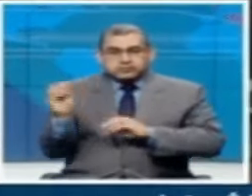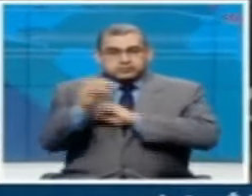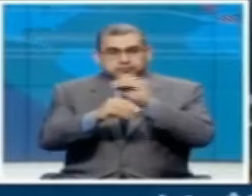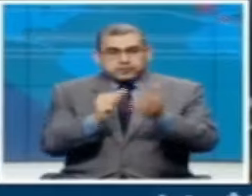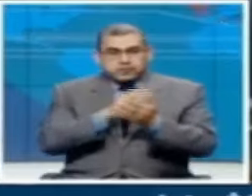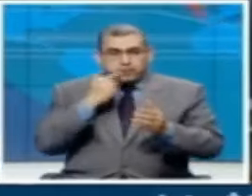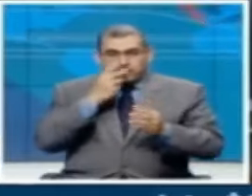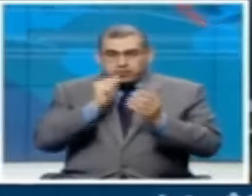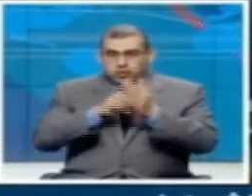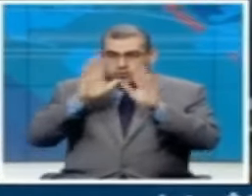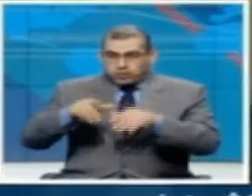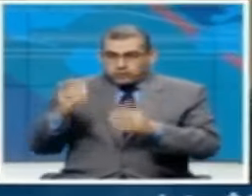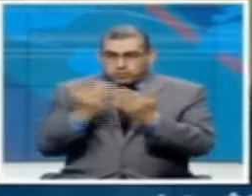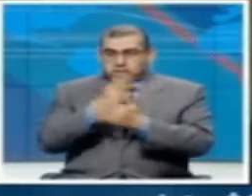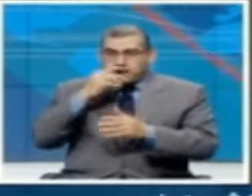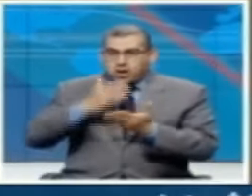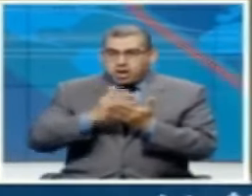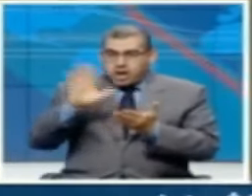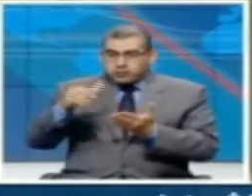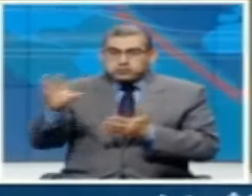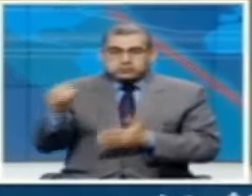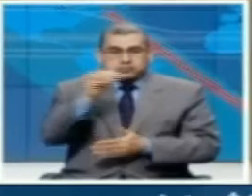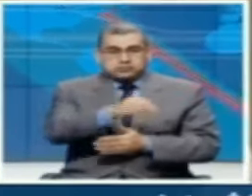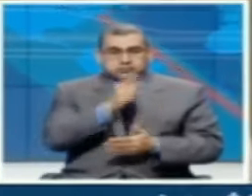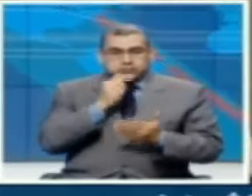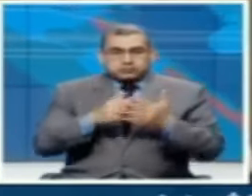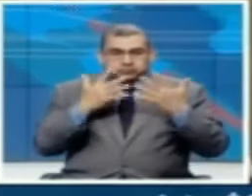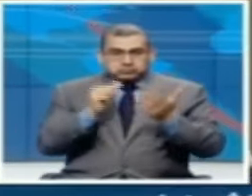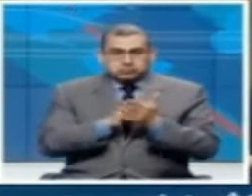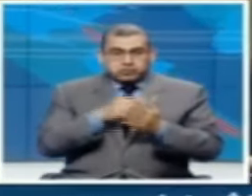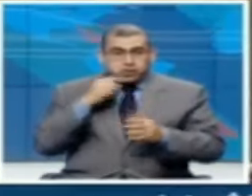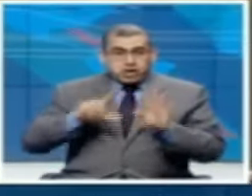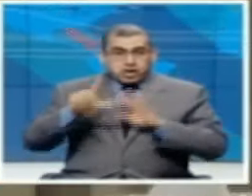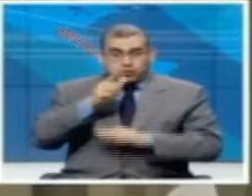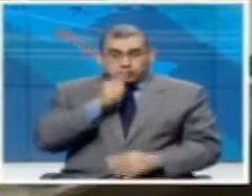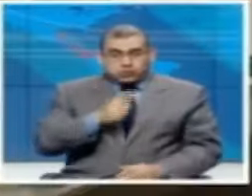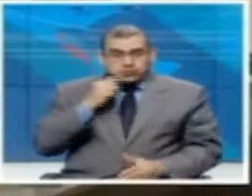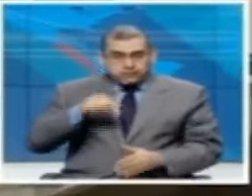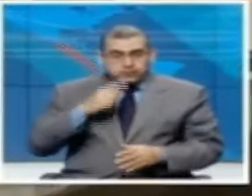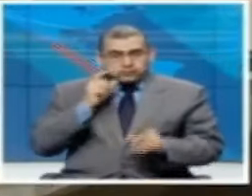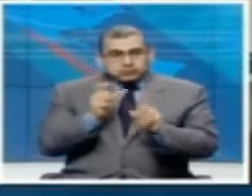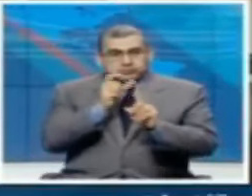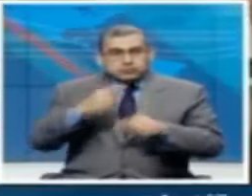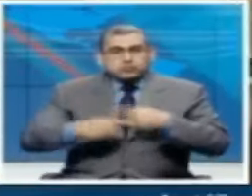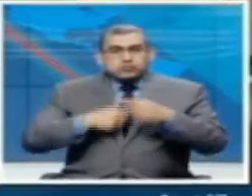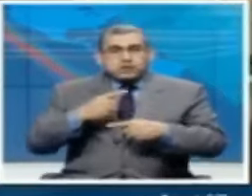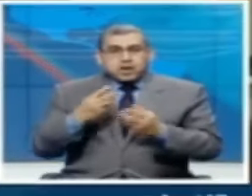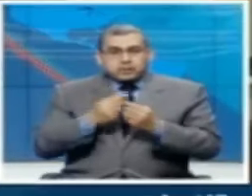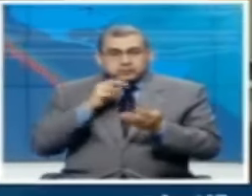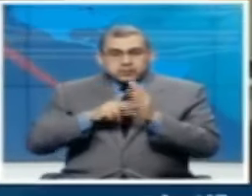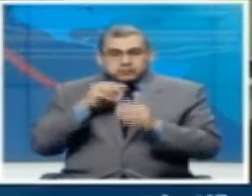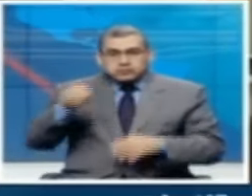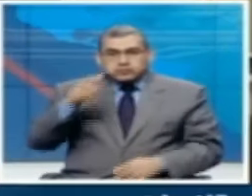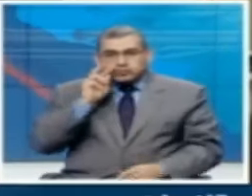غير الامنه او بديل العشوائيه اليها واوضح الدكتور مدبولي ان هناك متابعات مستمره لهذه